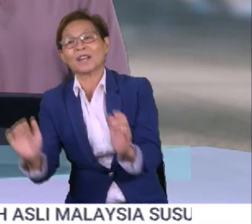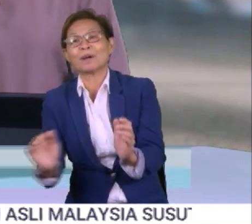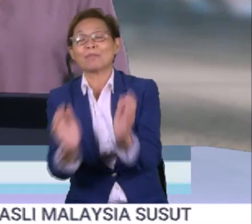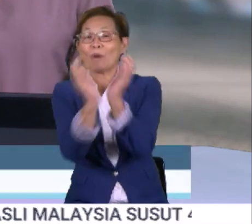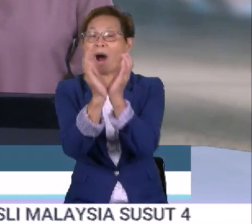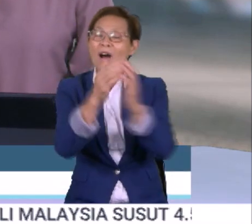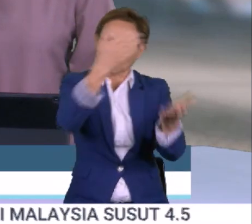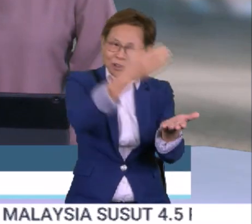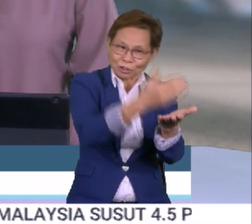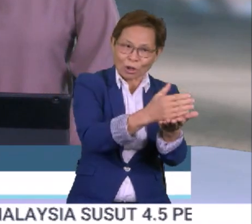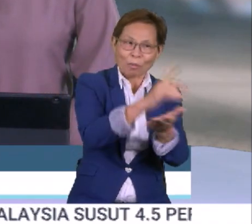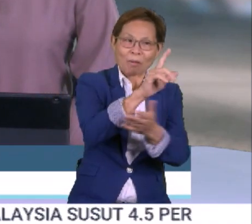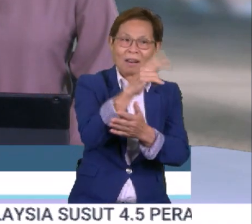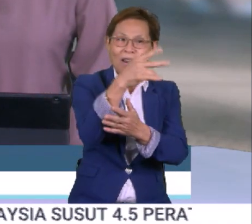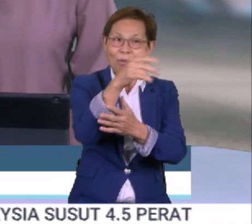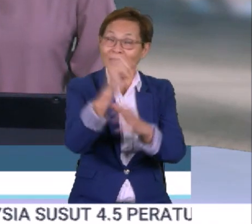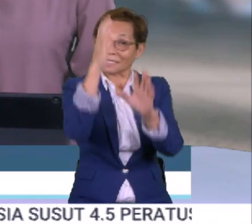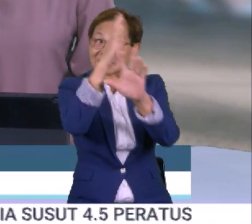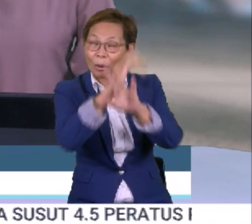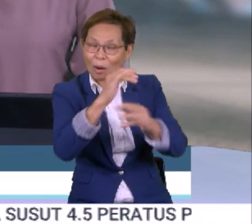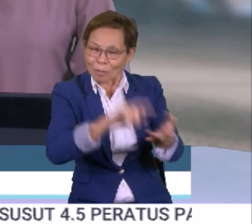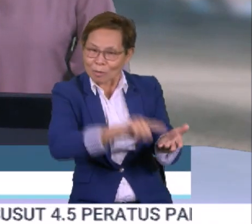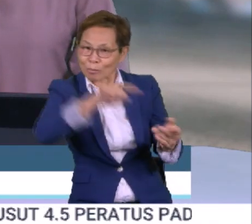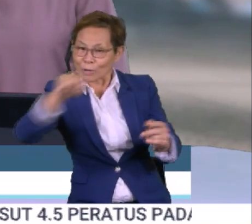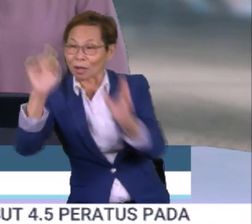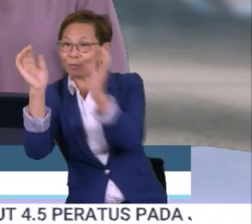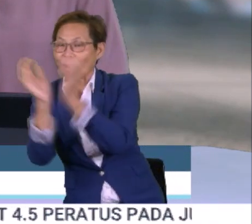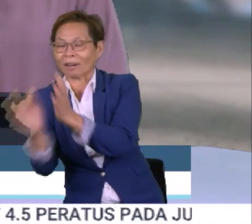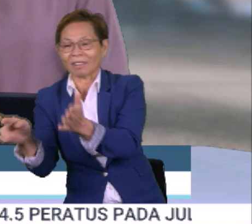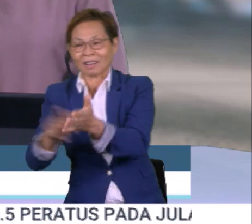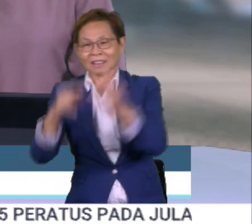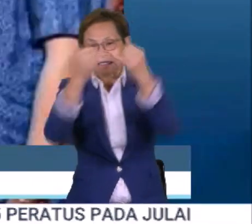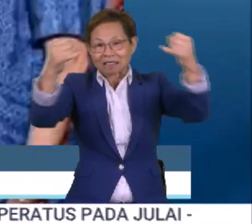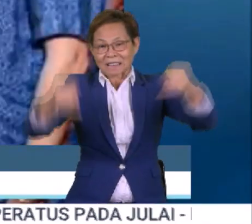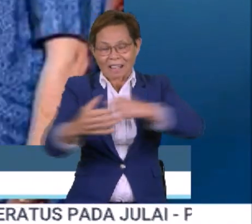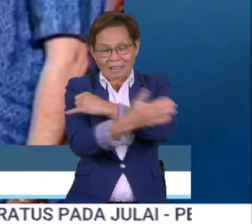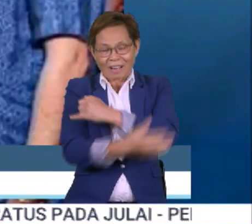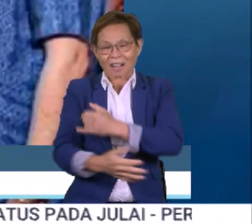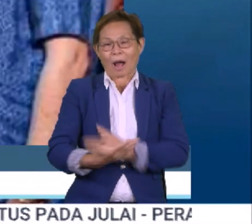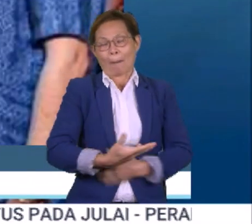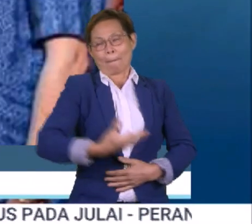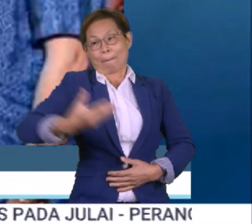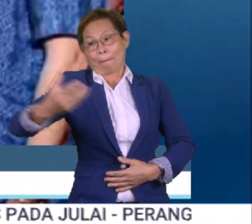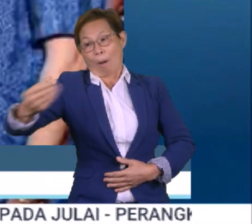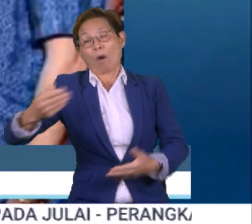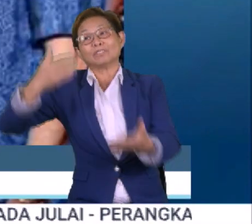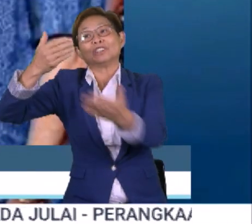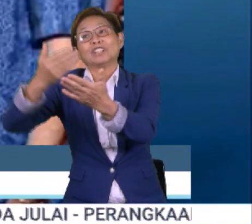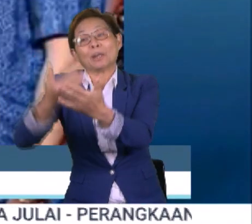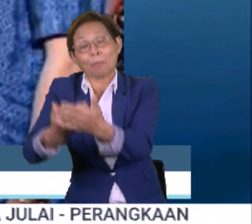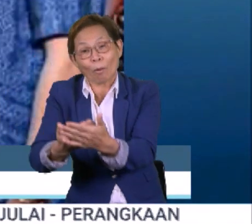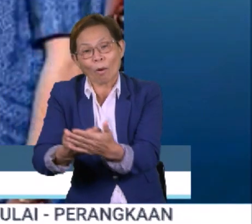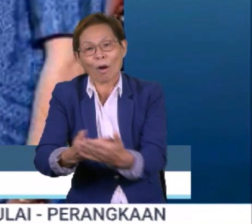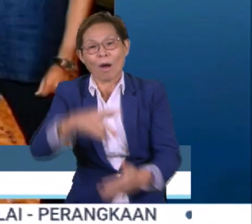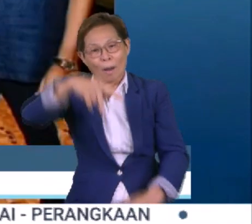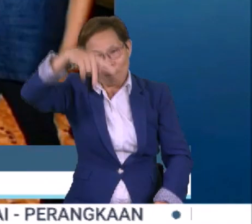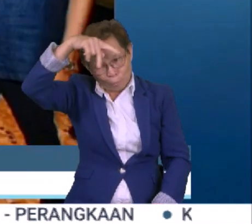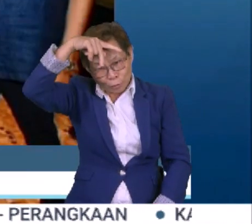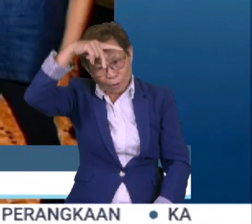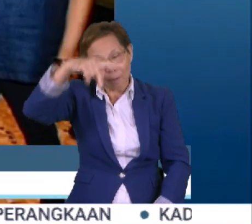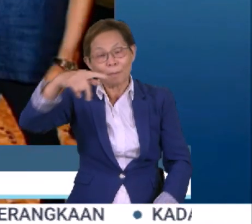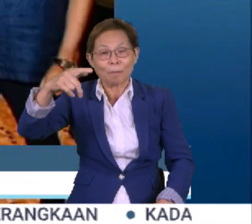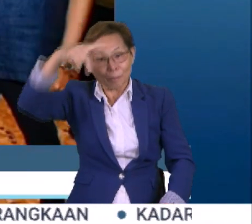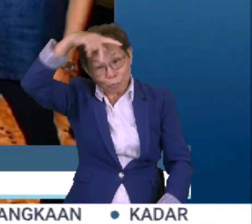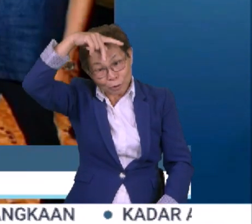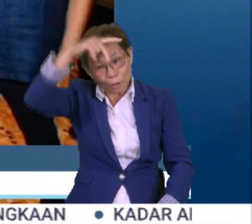di lawas Sarawak menurut kenyataan Istana Negara keberangkatan tiba seri Paduka berdua disambut Putera Mahkota Brunei